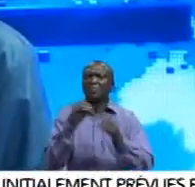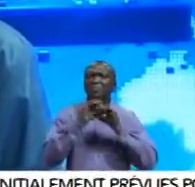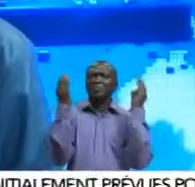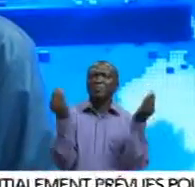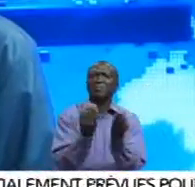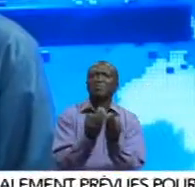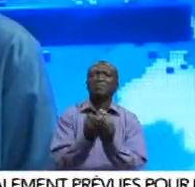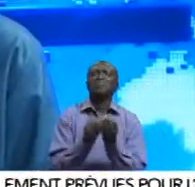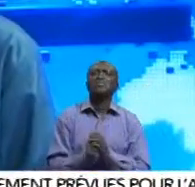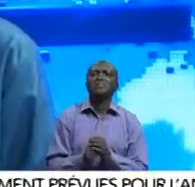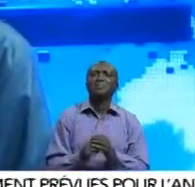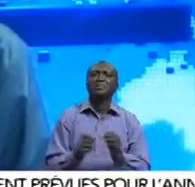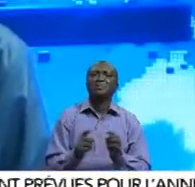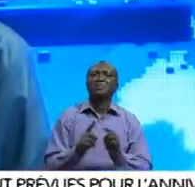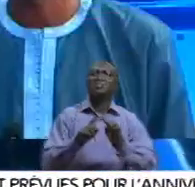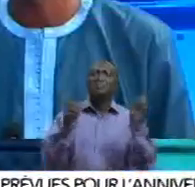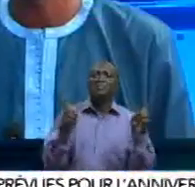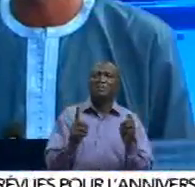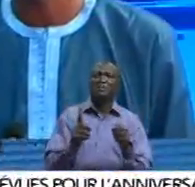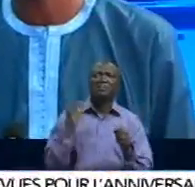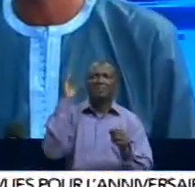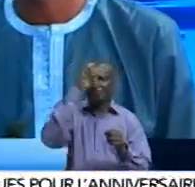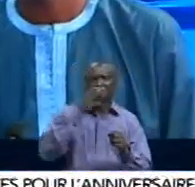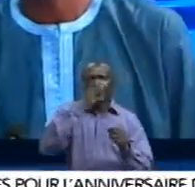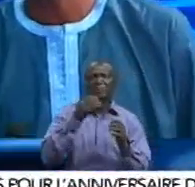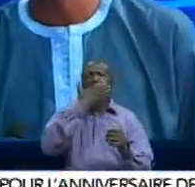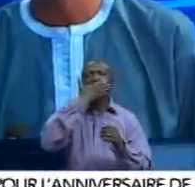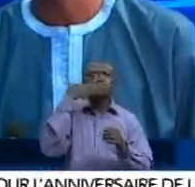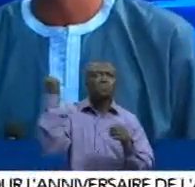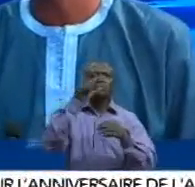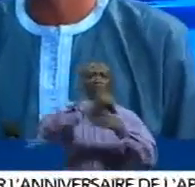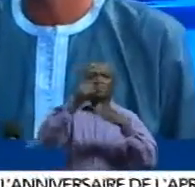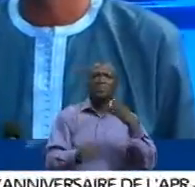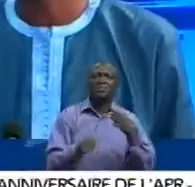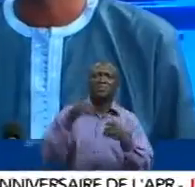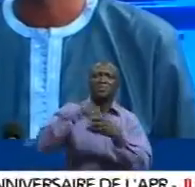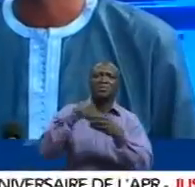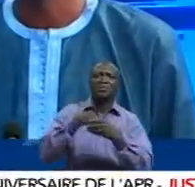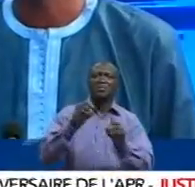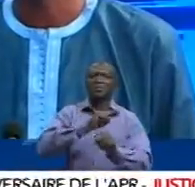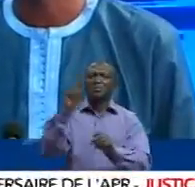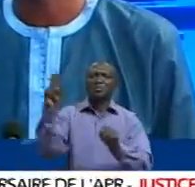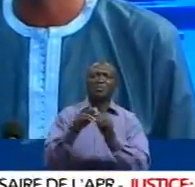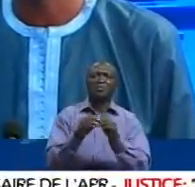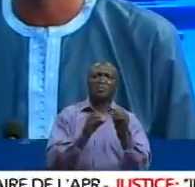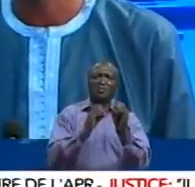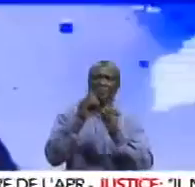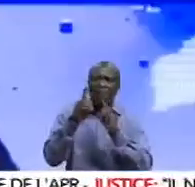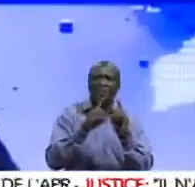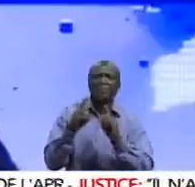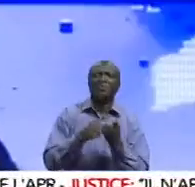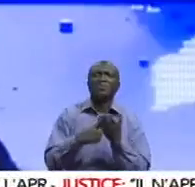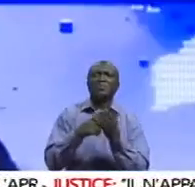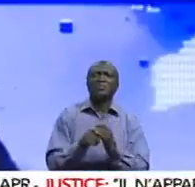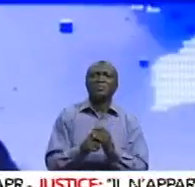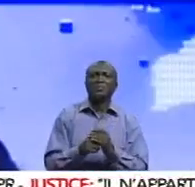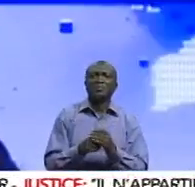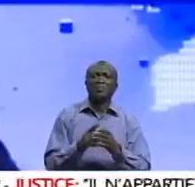victimes mais on cherche la meilleure solution et je pense que dans la discussion dans une discussion sine on devrait aboutir à une soltion une petite